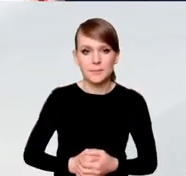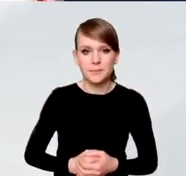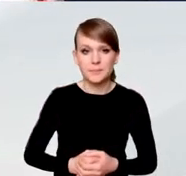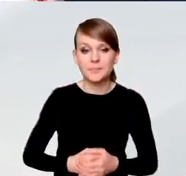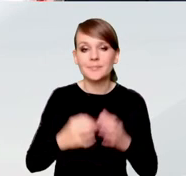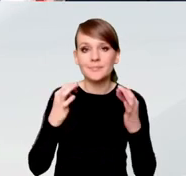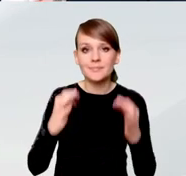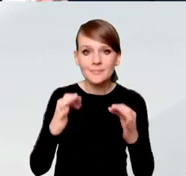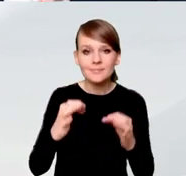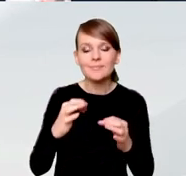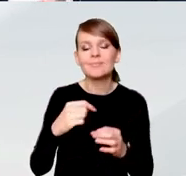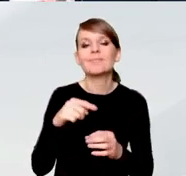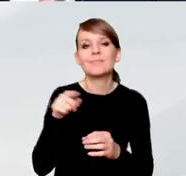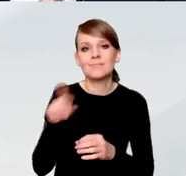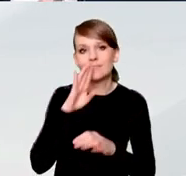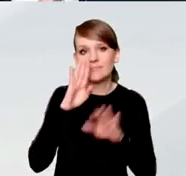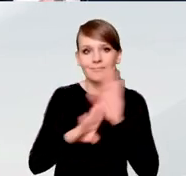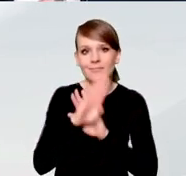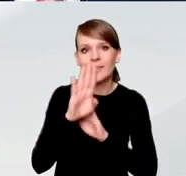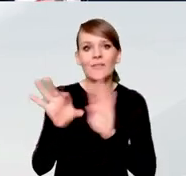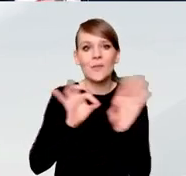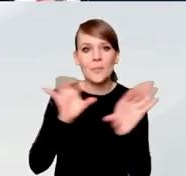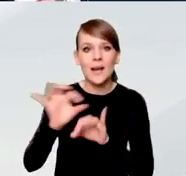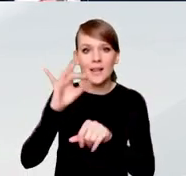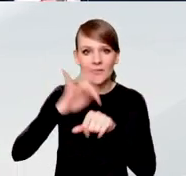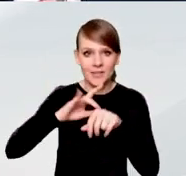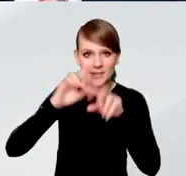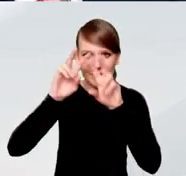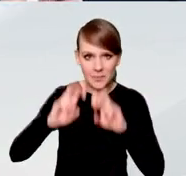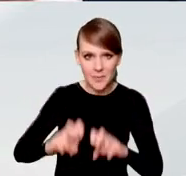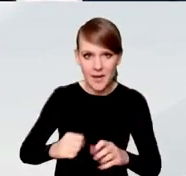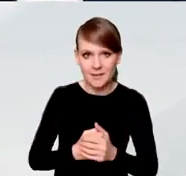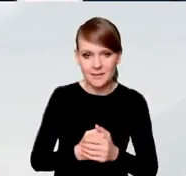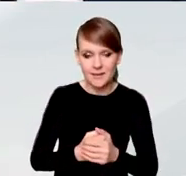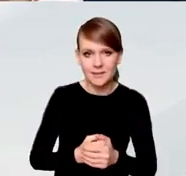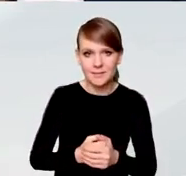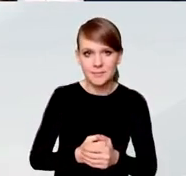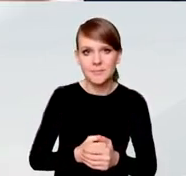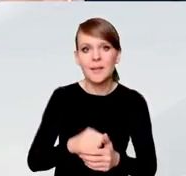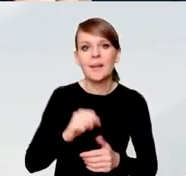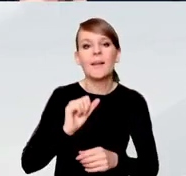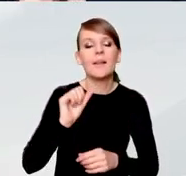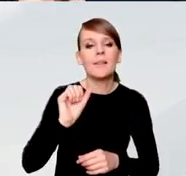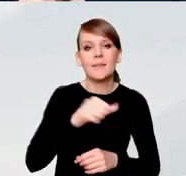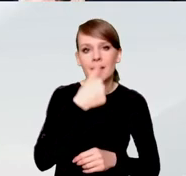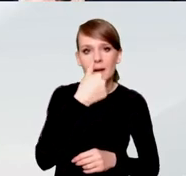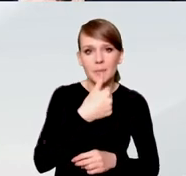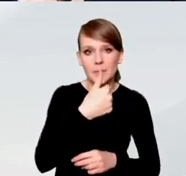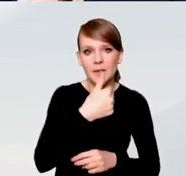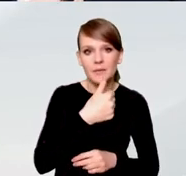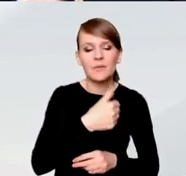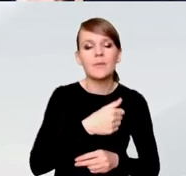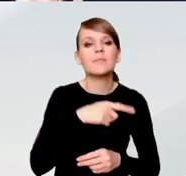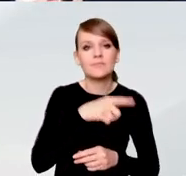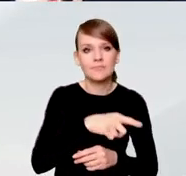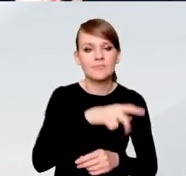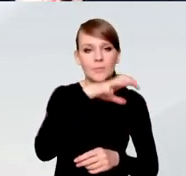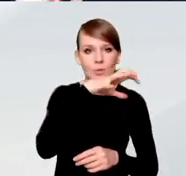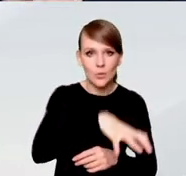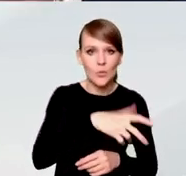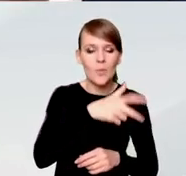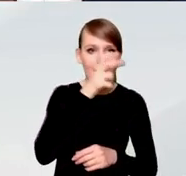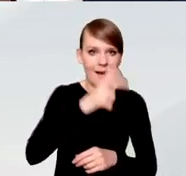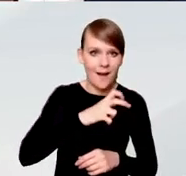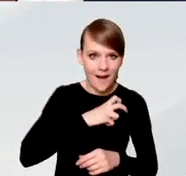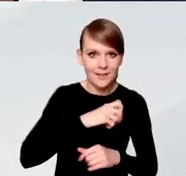wybrane wyniki badań i będę je przedstawiała w podziale na kadrę zarządzającą uczelnię, później